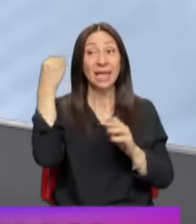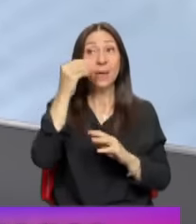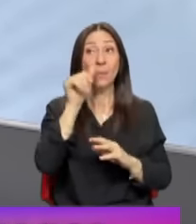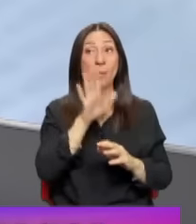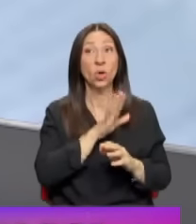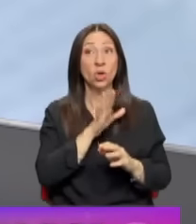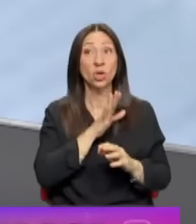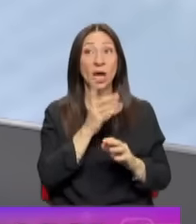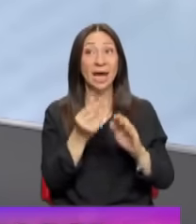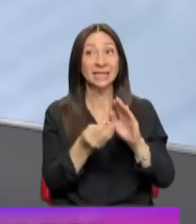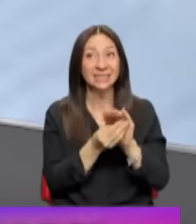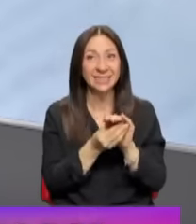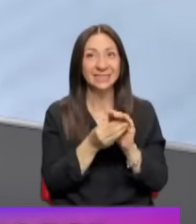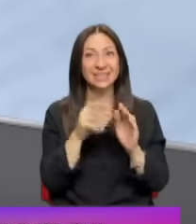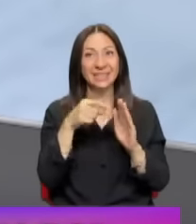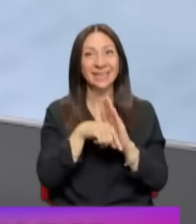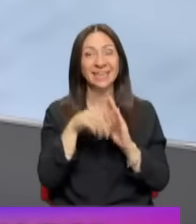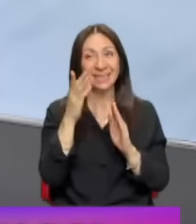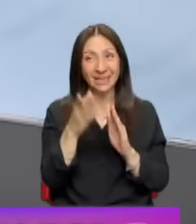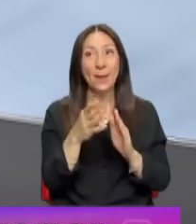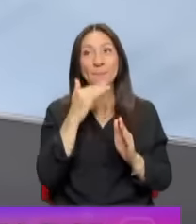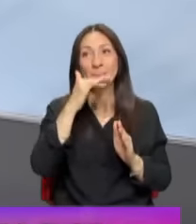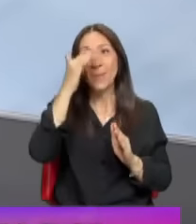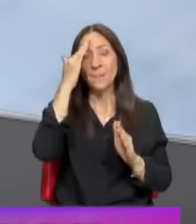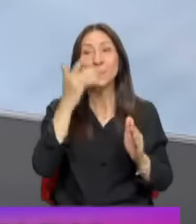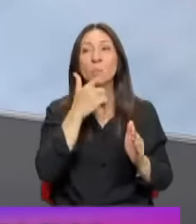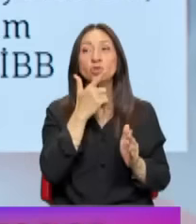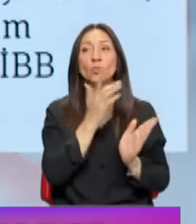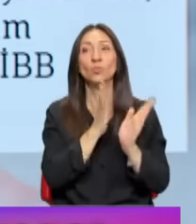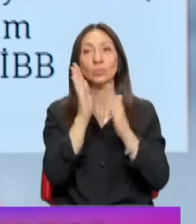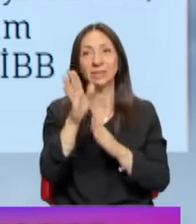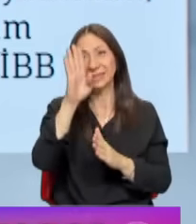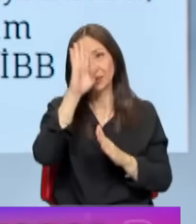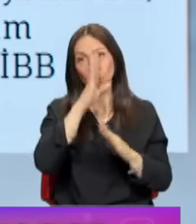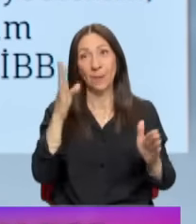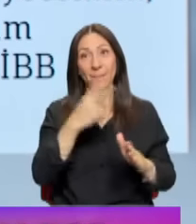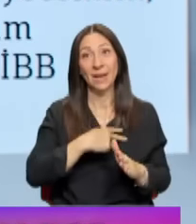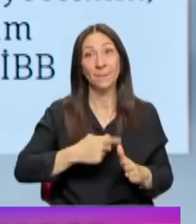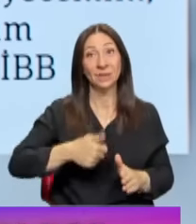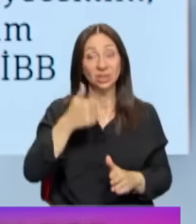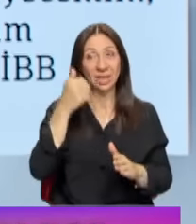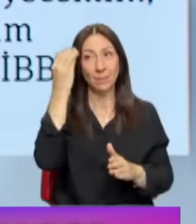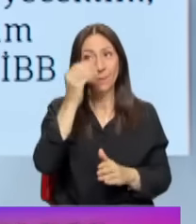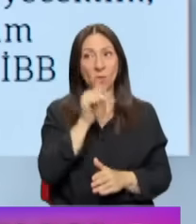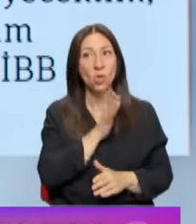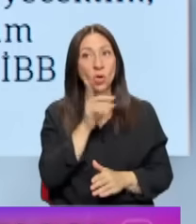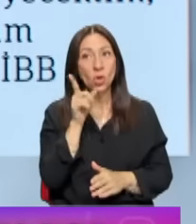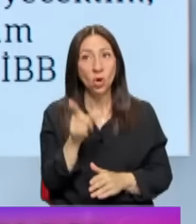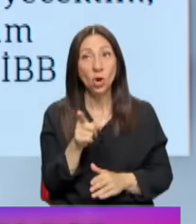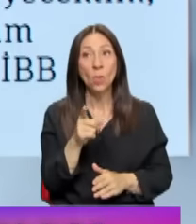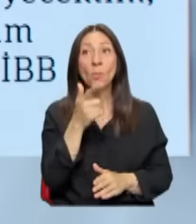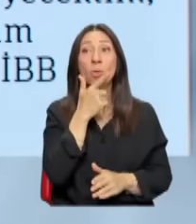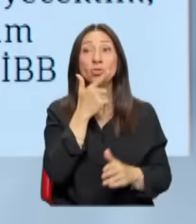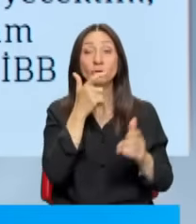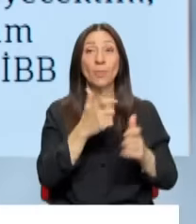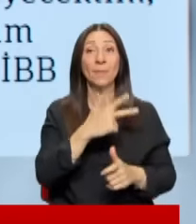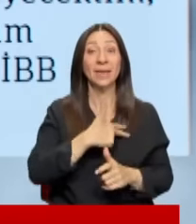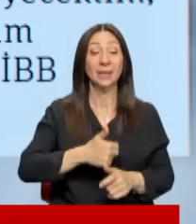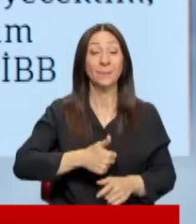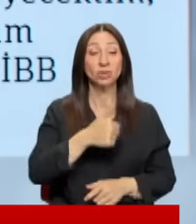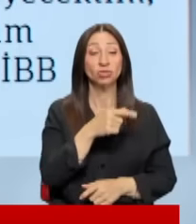İmamoğlu'nun harçlık detayı sevgili izleyenler. Bayramı Bodrum'da geçiren İstanbul Büyükşehir Belediye Başkanı Ekrem İmamoğlu, Bodrum